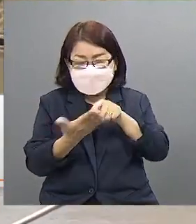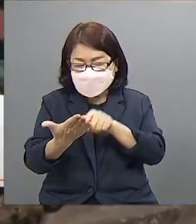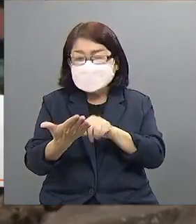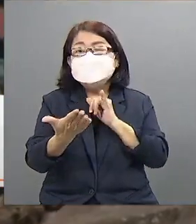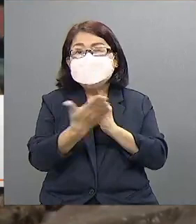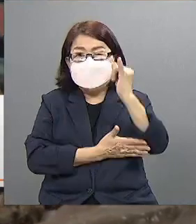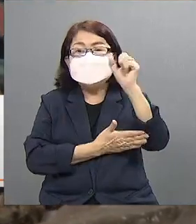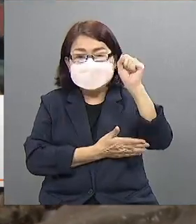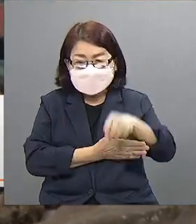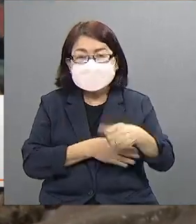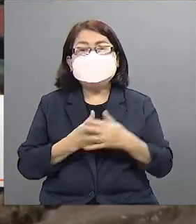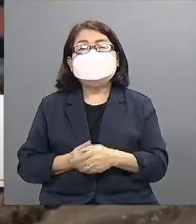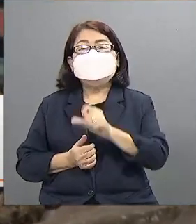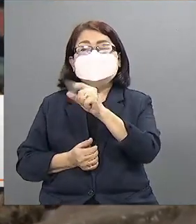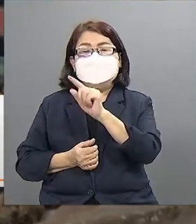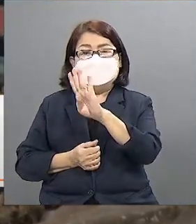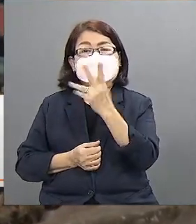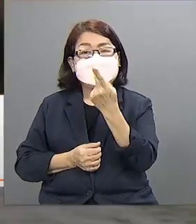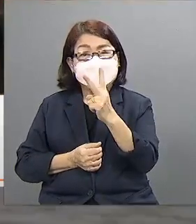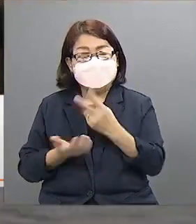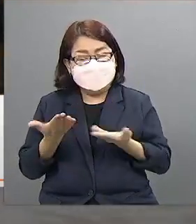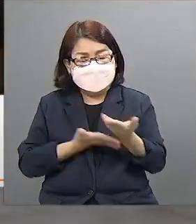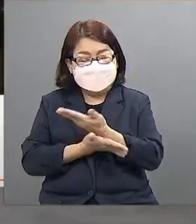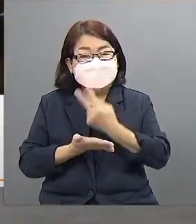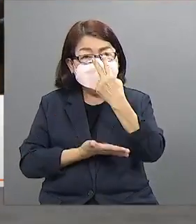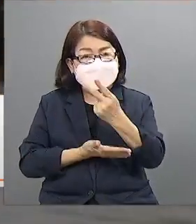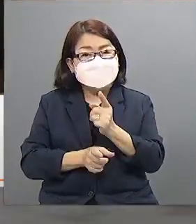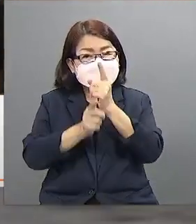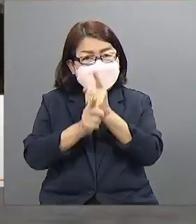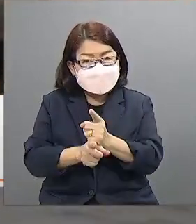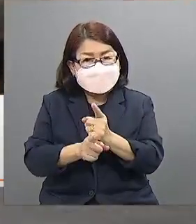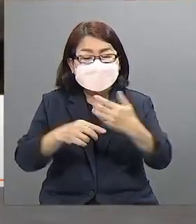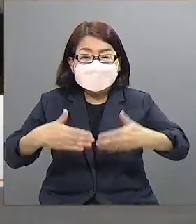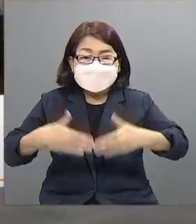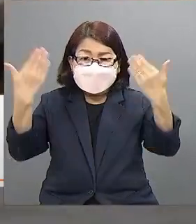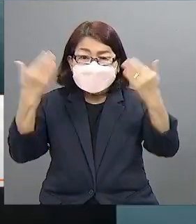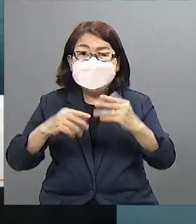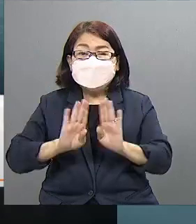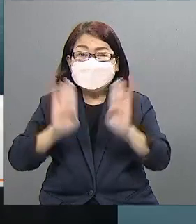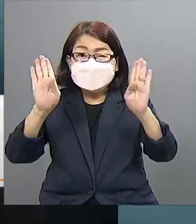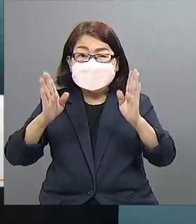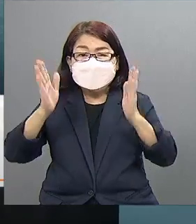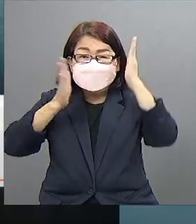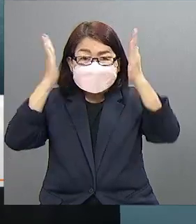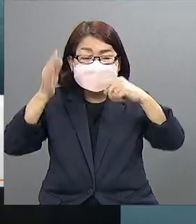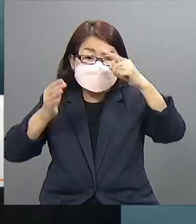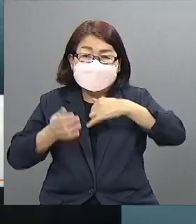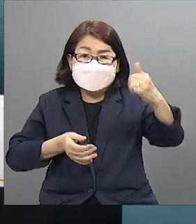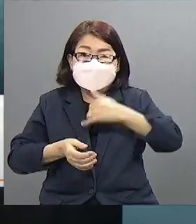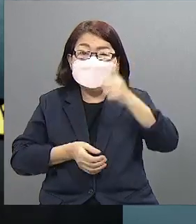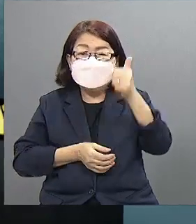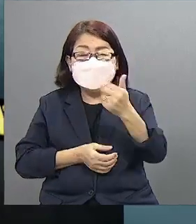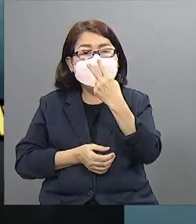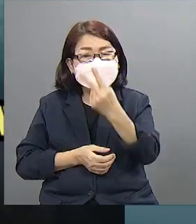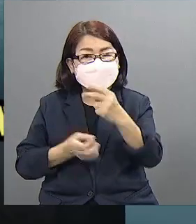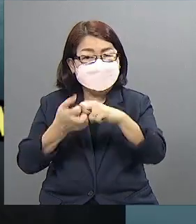ณาระดับการเปิดด่านตามสถานการณ์และความพร้อมในพื้นที่นั้นๆฮะ ส่วนกรณีที่มีการส่งต่อข้อความว่าก